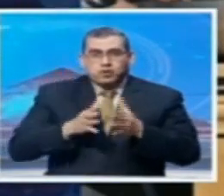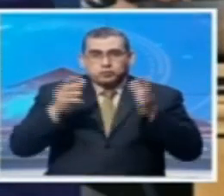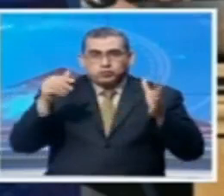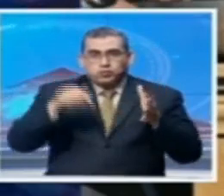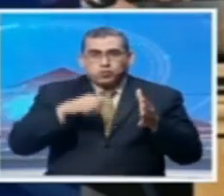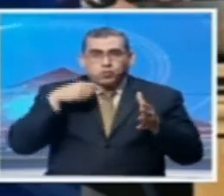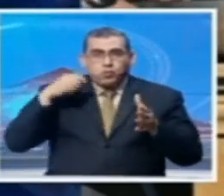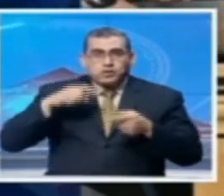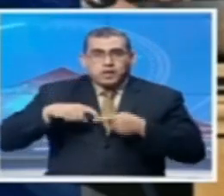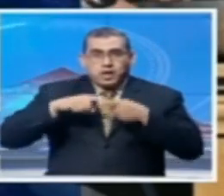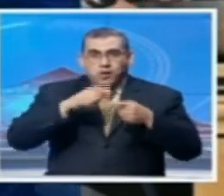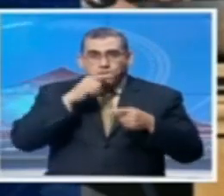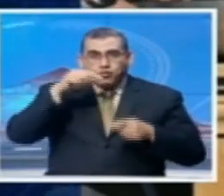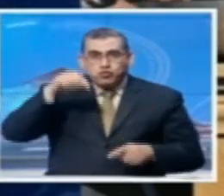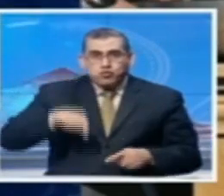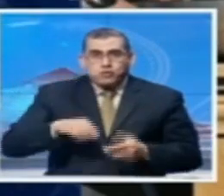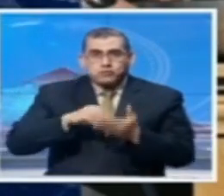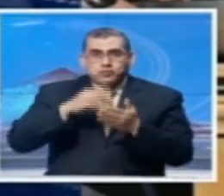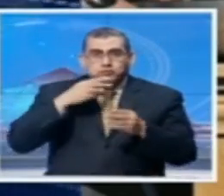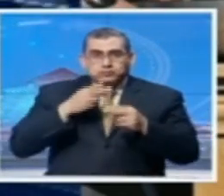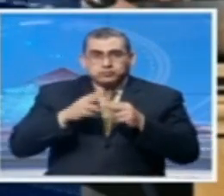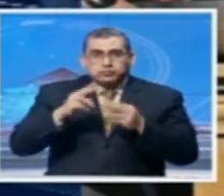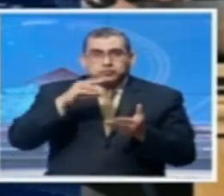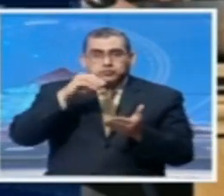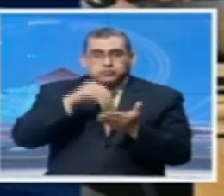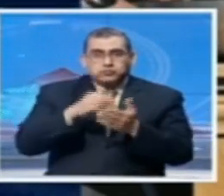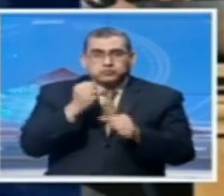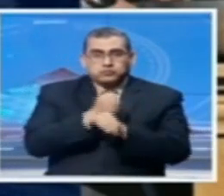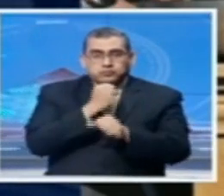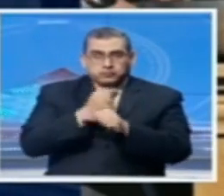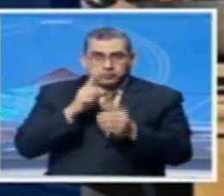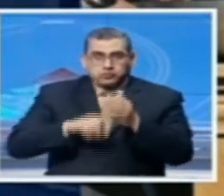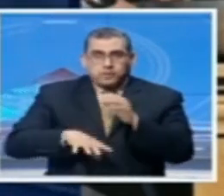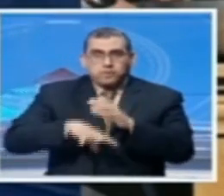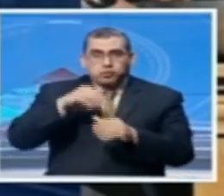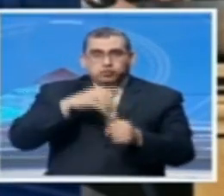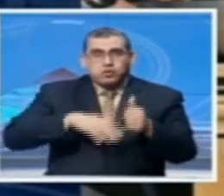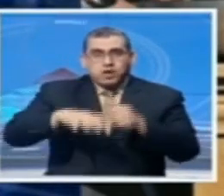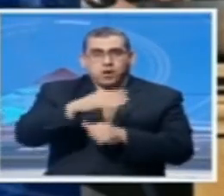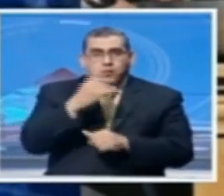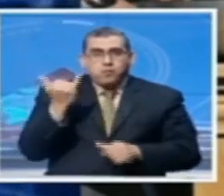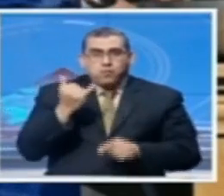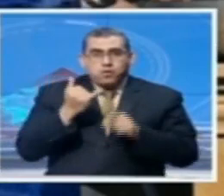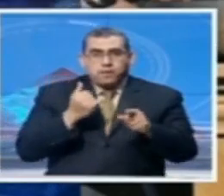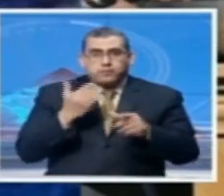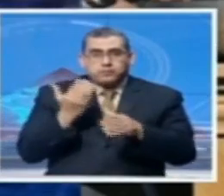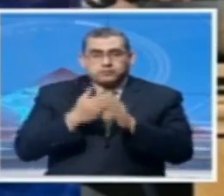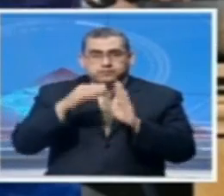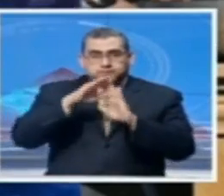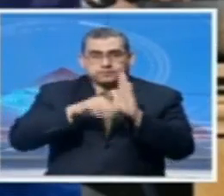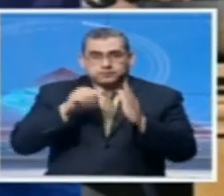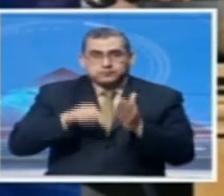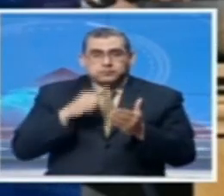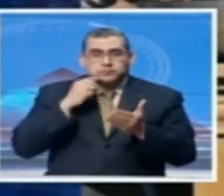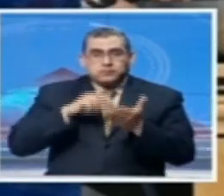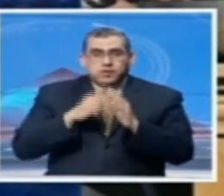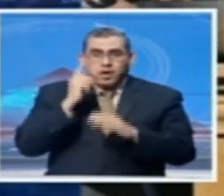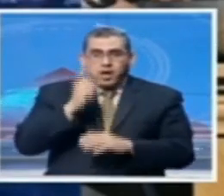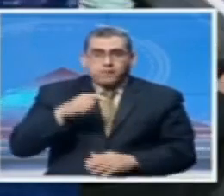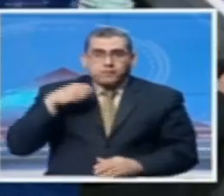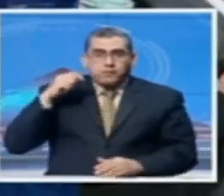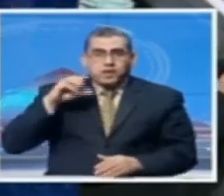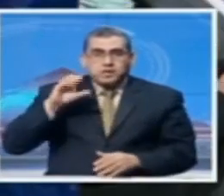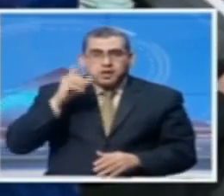أكد وزير النقل أن اليوم هو انطلاق المرحلة التنفيذية لهذا المشروع القومي المهم، الذي يأتي في إطار توجيهات